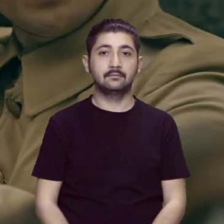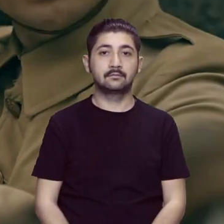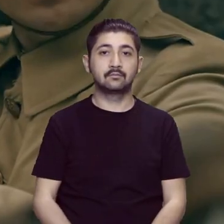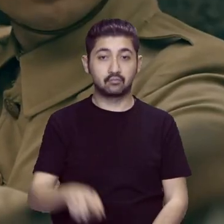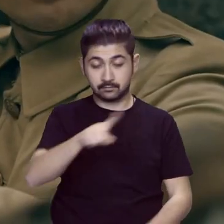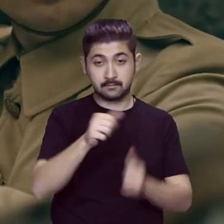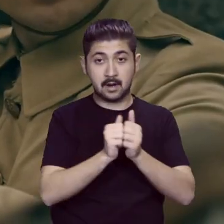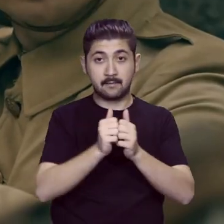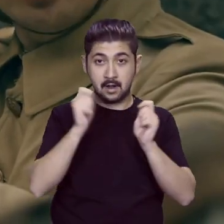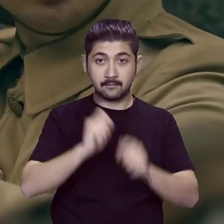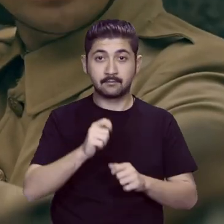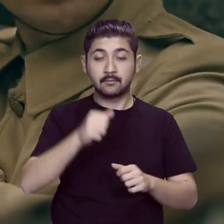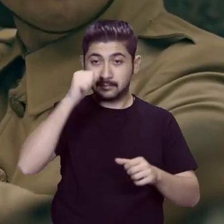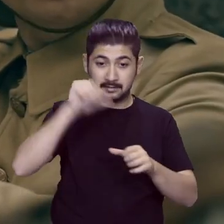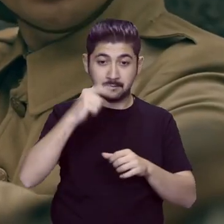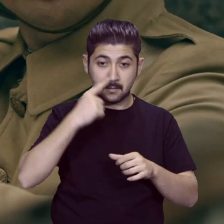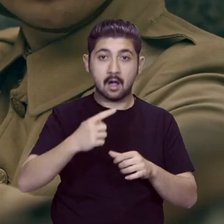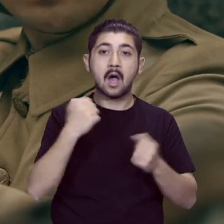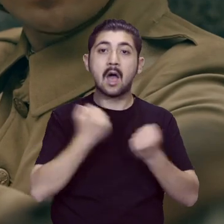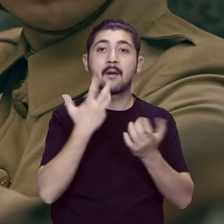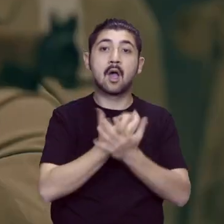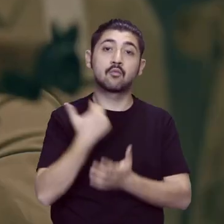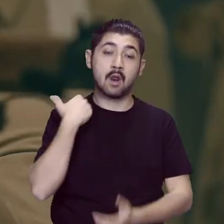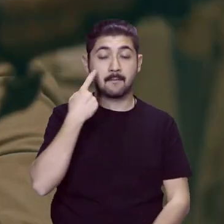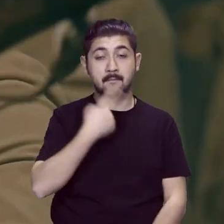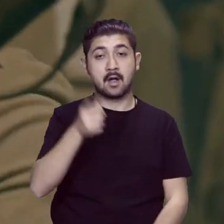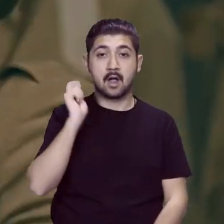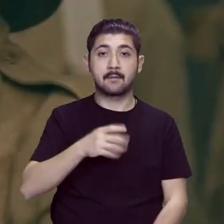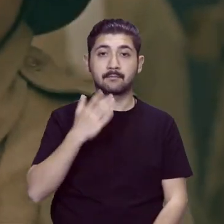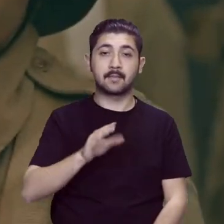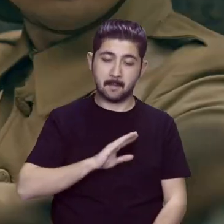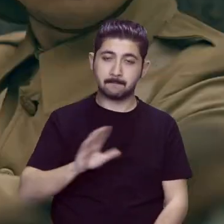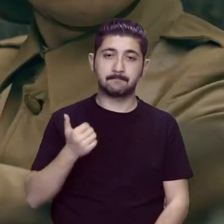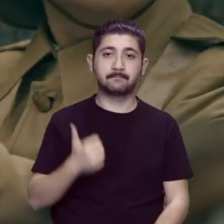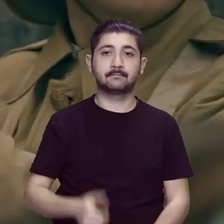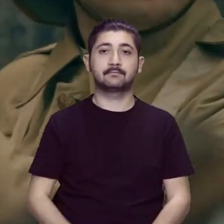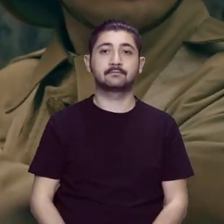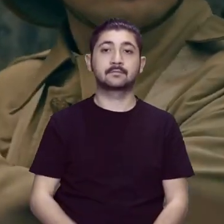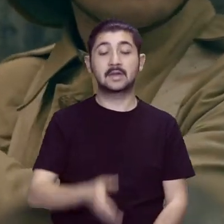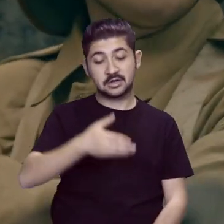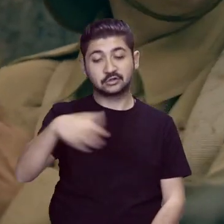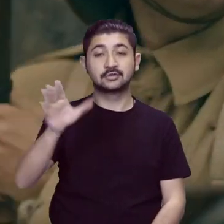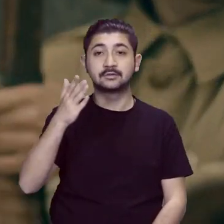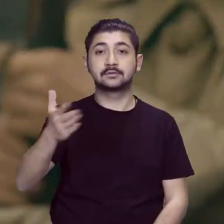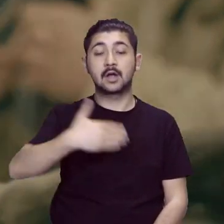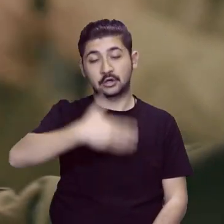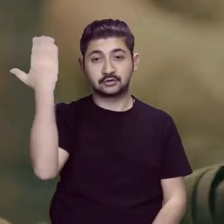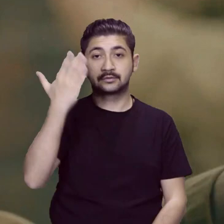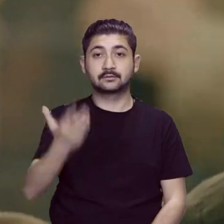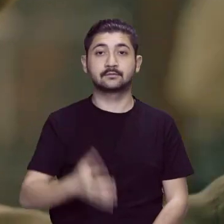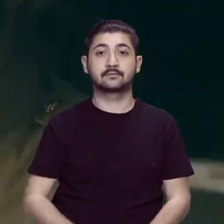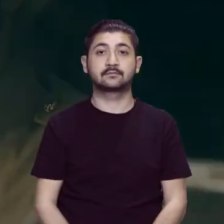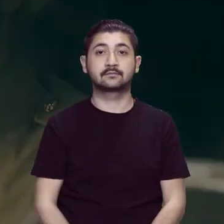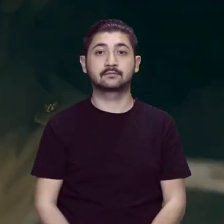Bunlara sen eşlik et. Yakıt doldururken de arabaların kayıt numarasına bak. Tamam. Geçin. Aç.